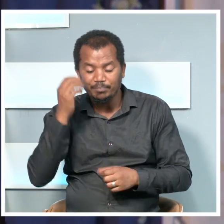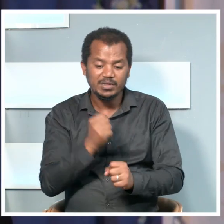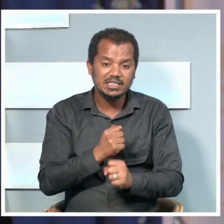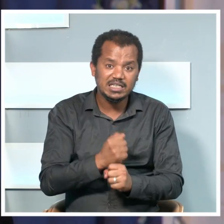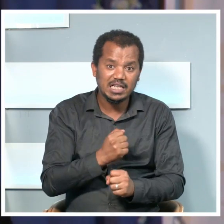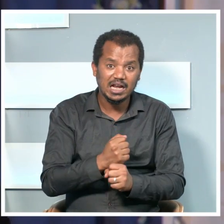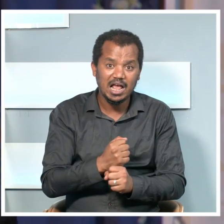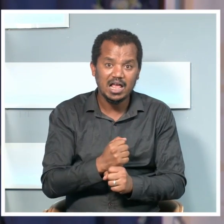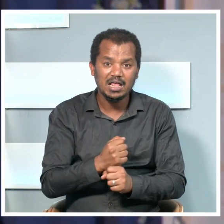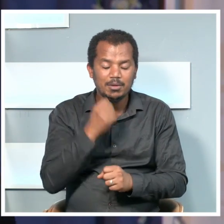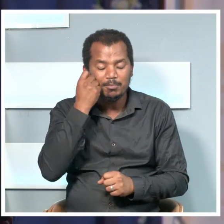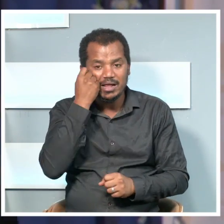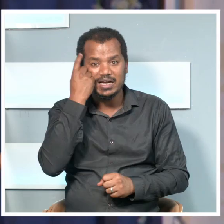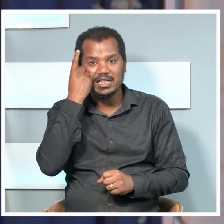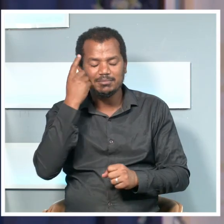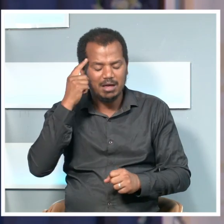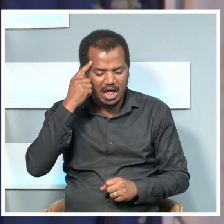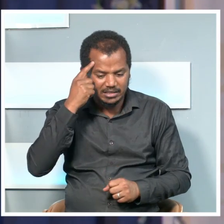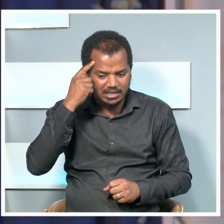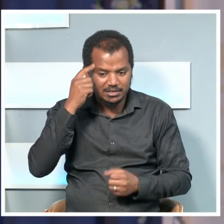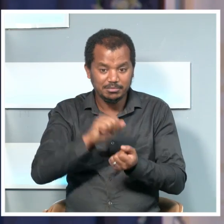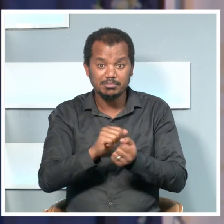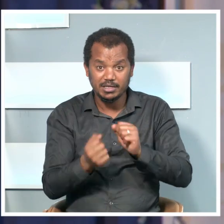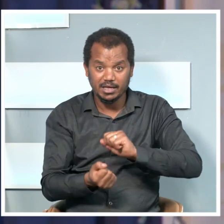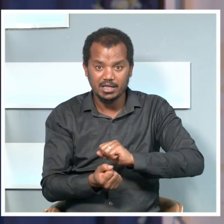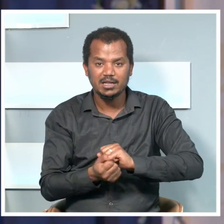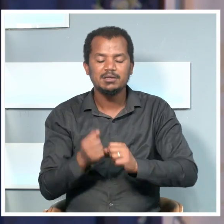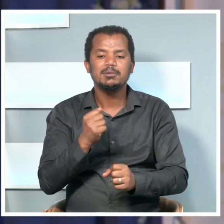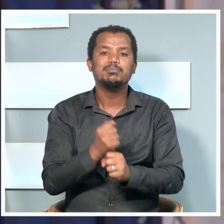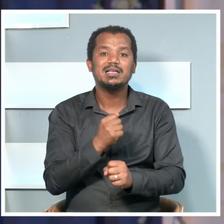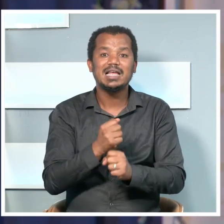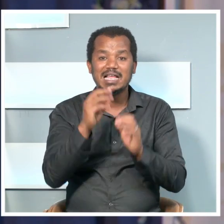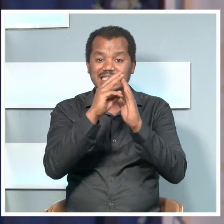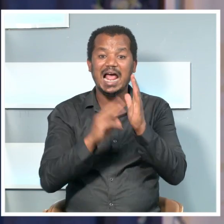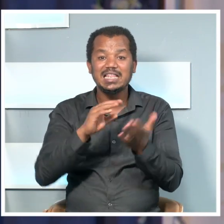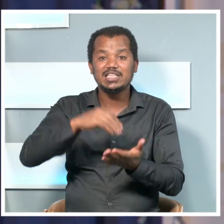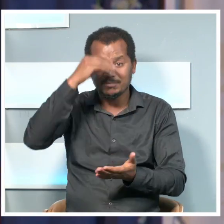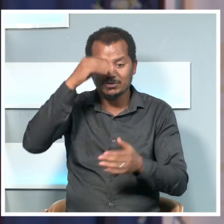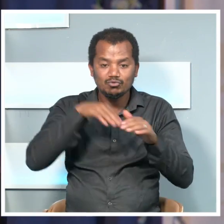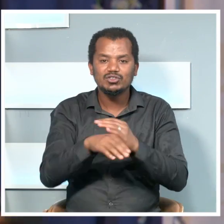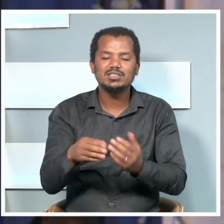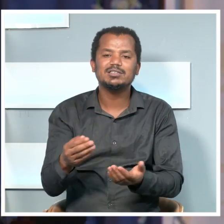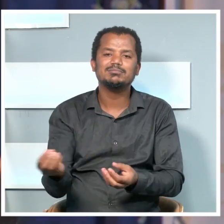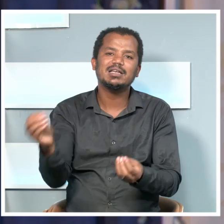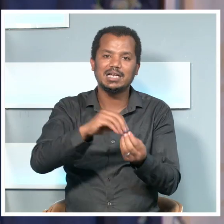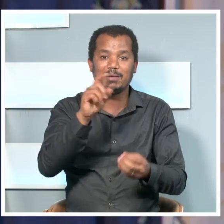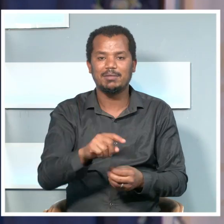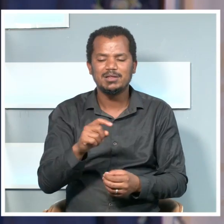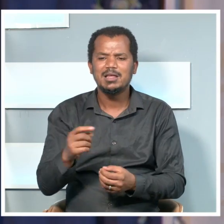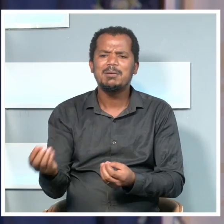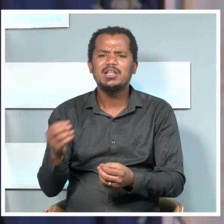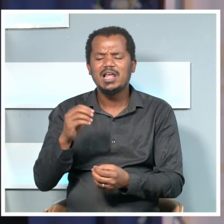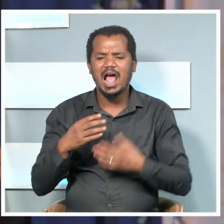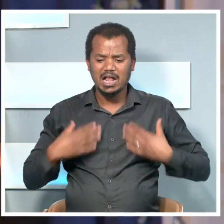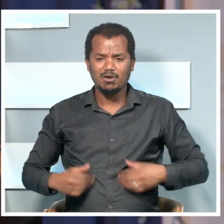እንድንሰራ መረዳትም አስተሳሰባችንም እንዲቀየር በስርዓተ ትምህርት ውስጥ ተካቶ መቅረባል። እነሱን ማካተት ብቻ